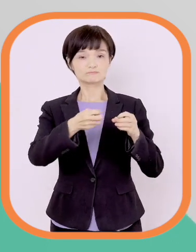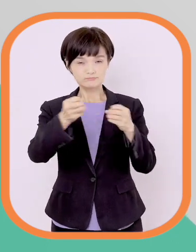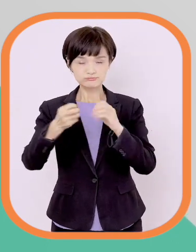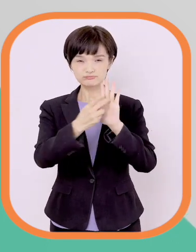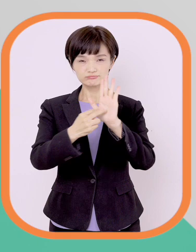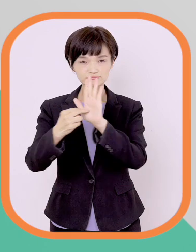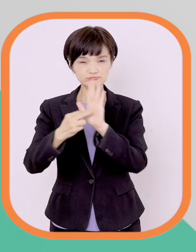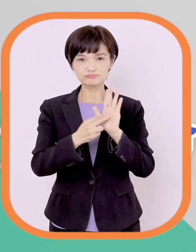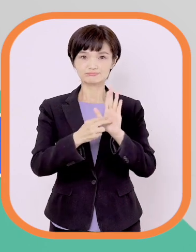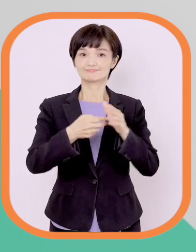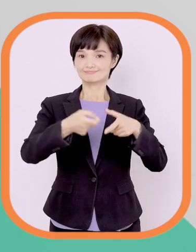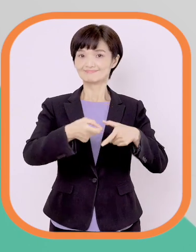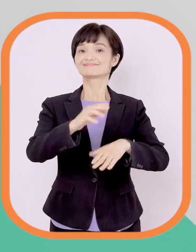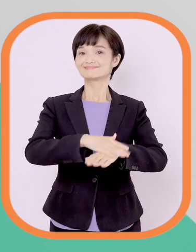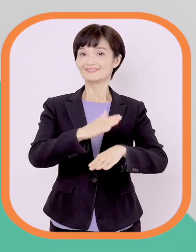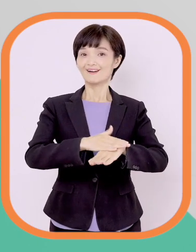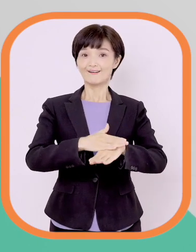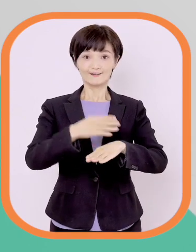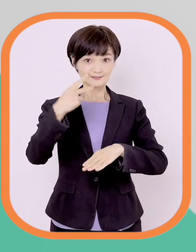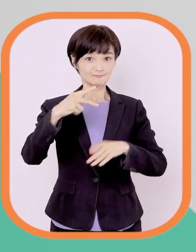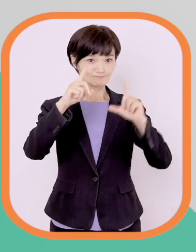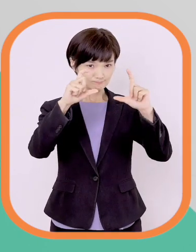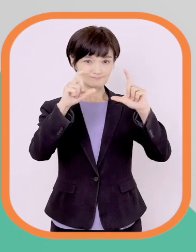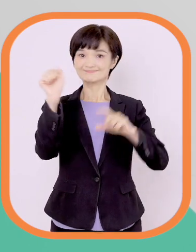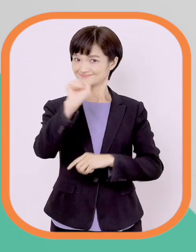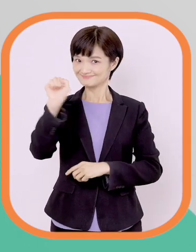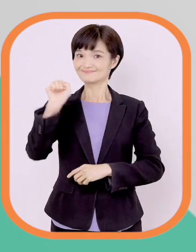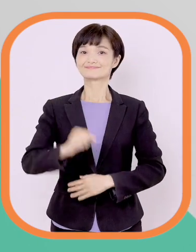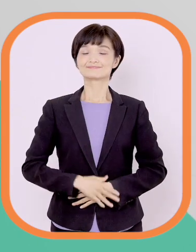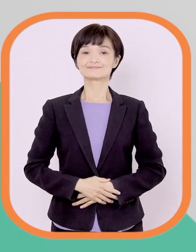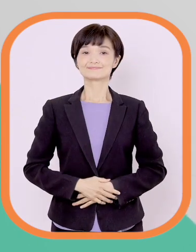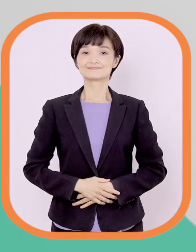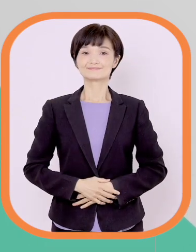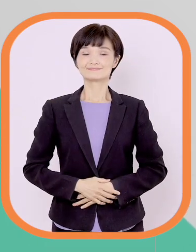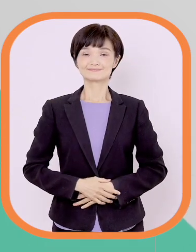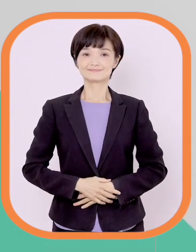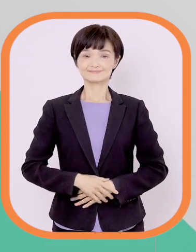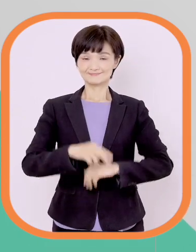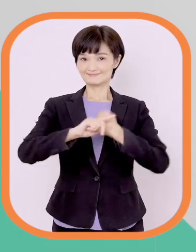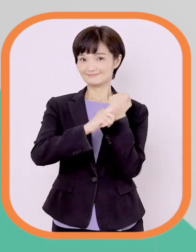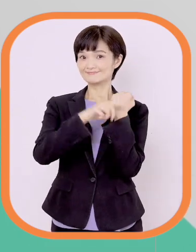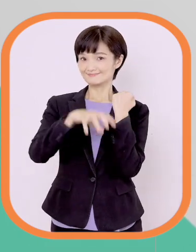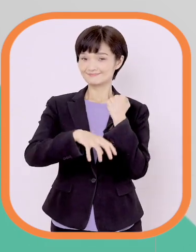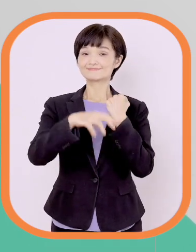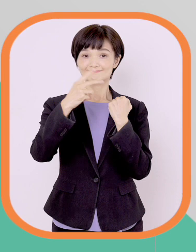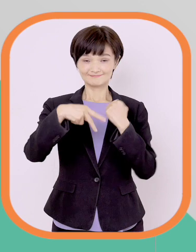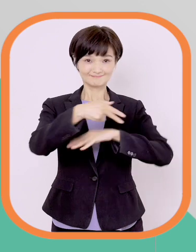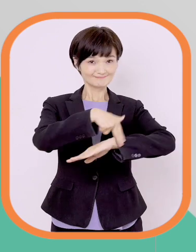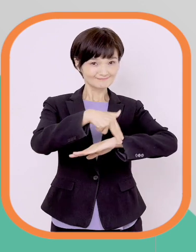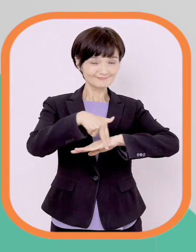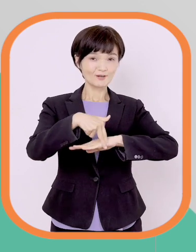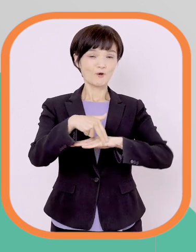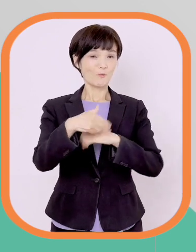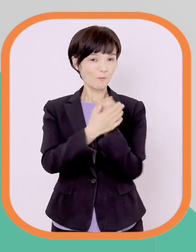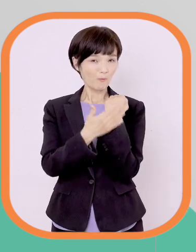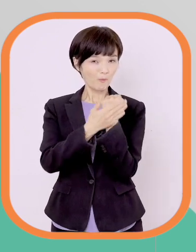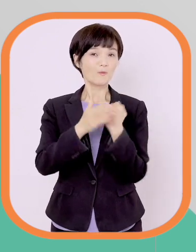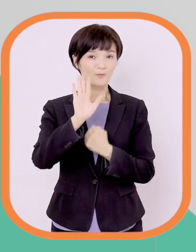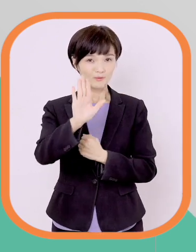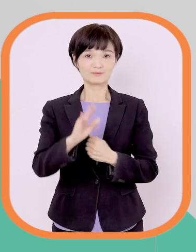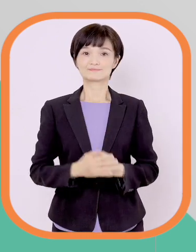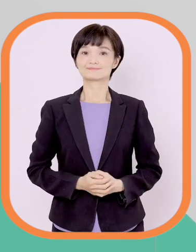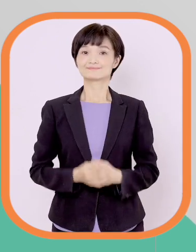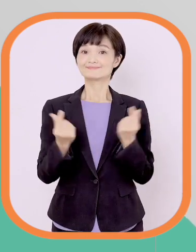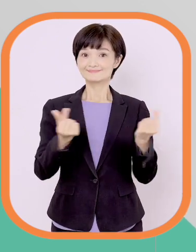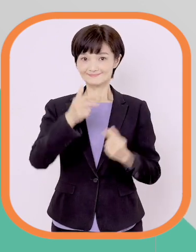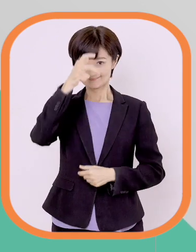过程的陈述与意见不会公开，当然现场也严禁拍照。除此之外，法院也可以给予国民法官必要